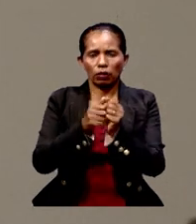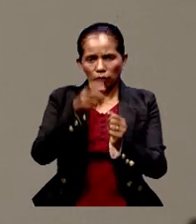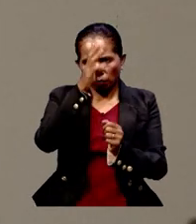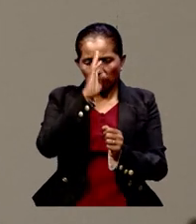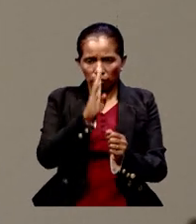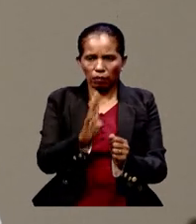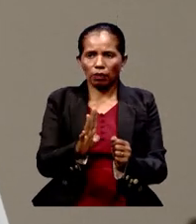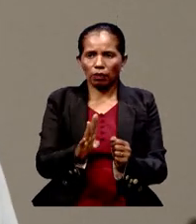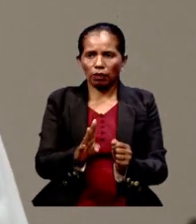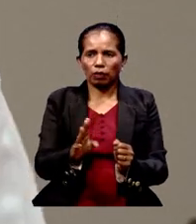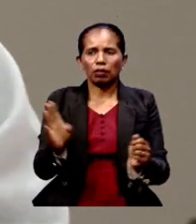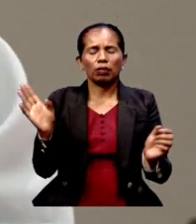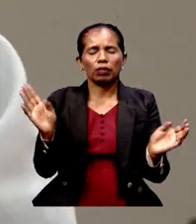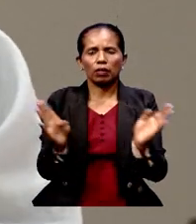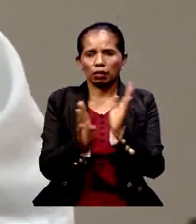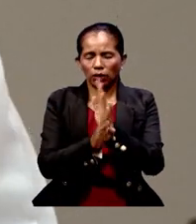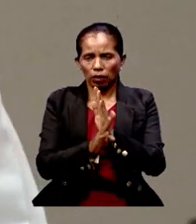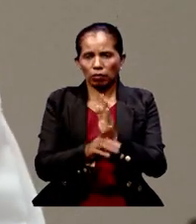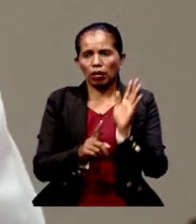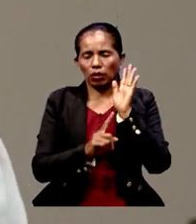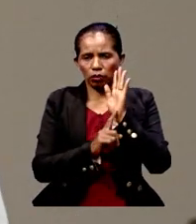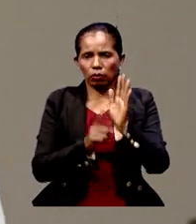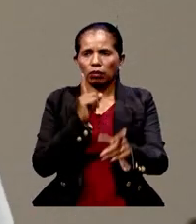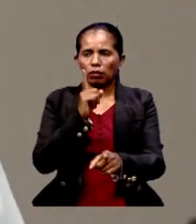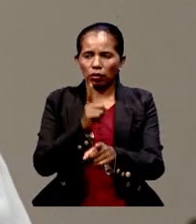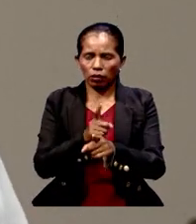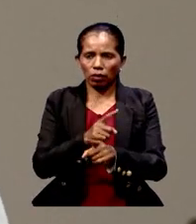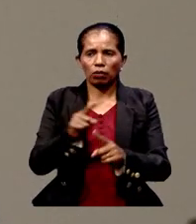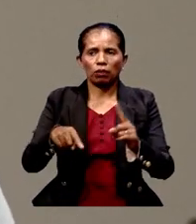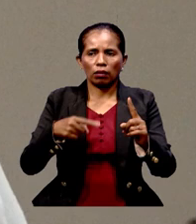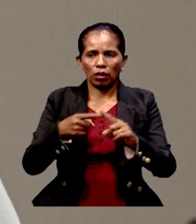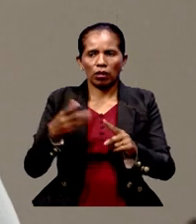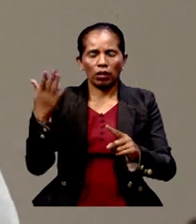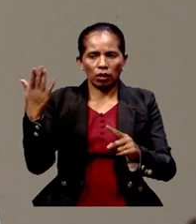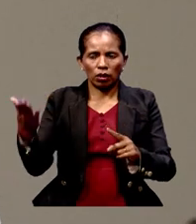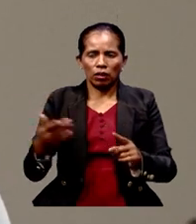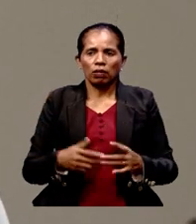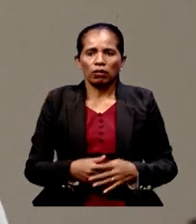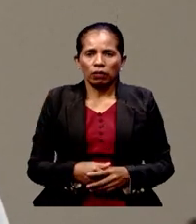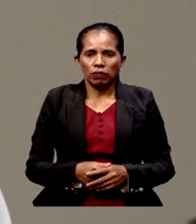maroma sesai realita de so akon te sebuli bainira iha bazi iha nubeli.